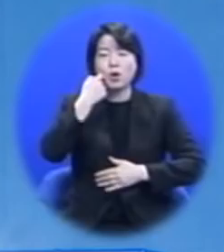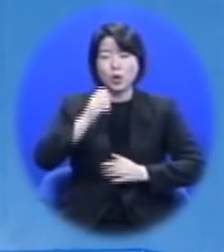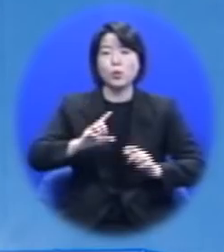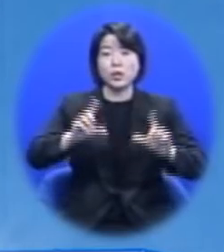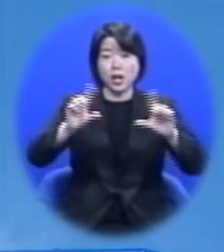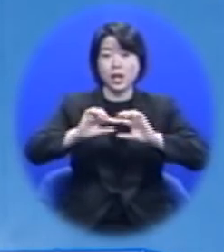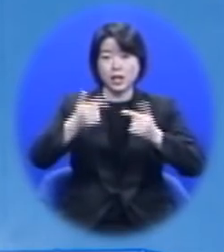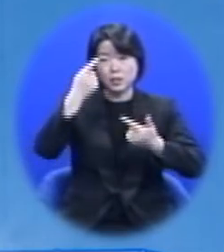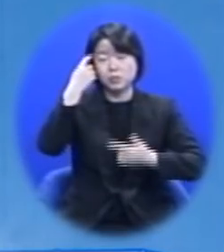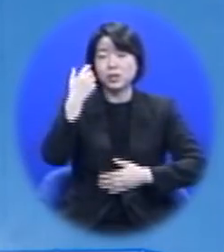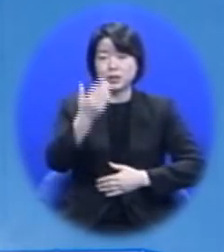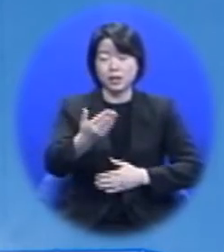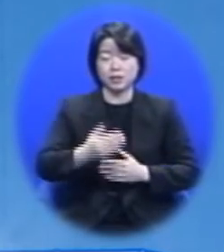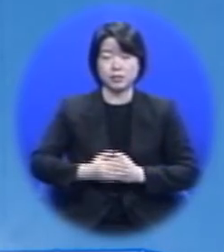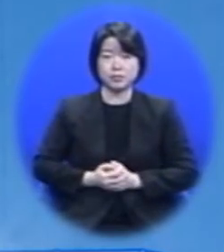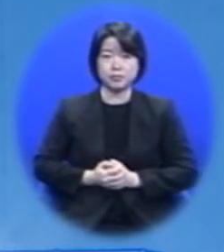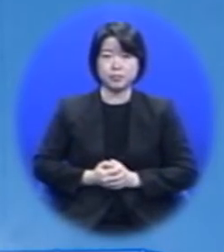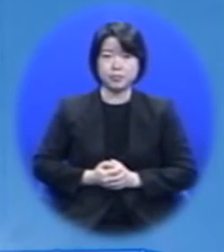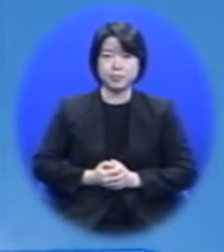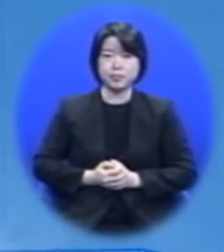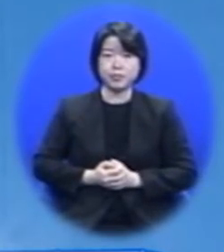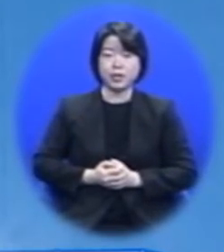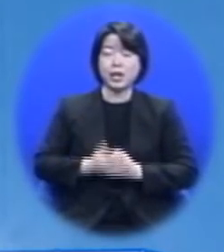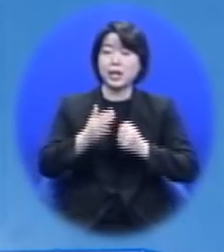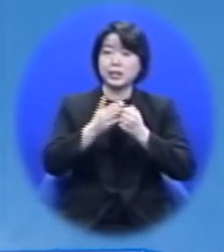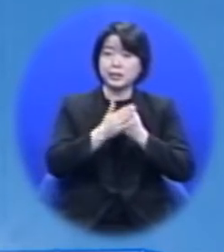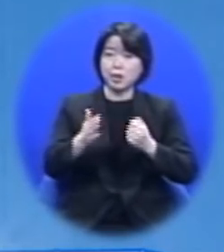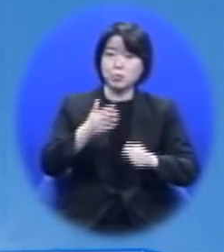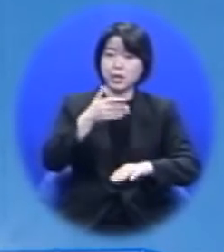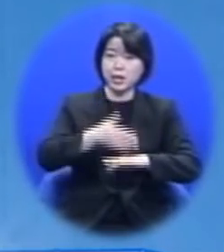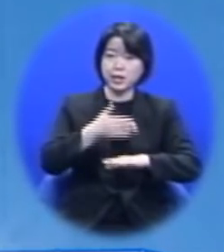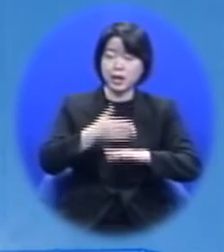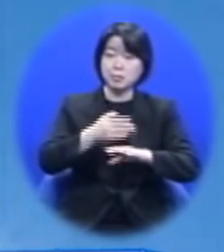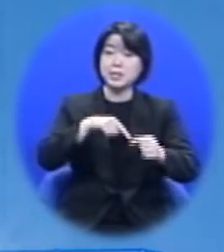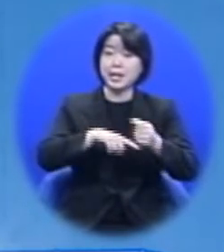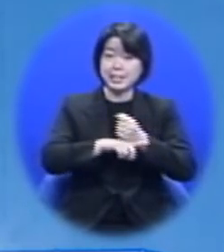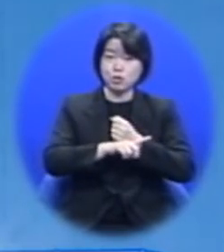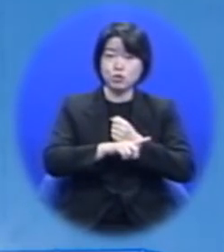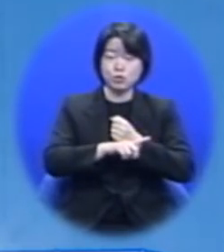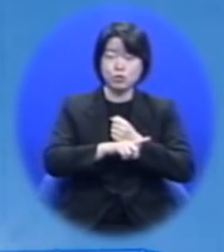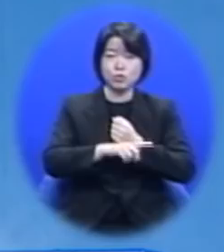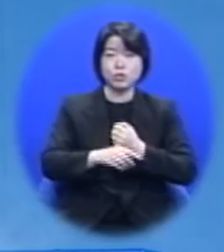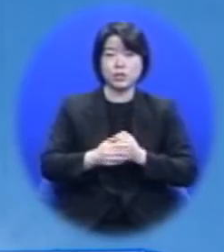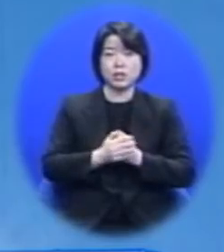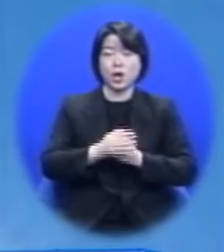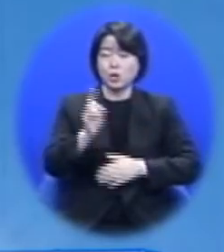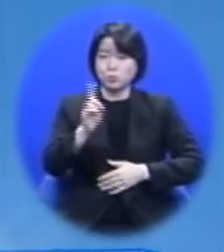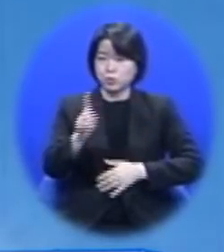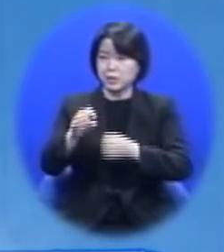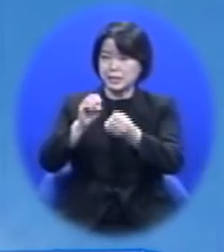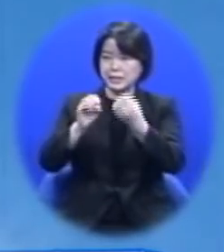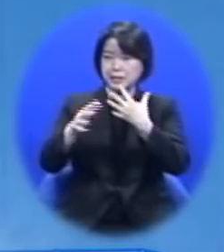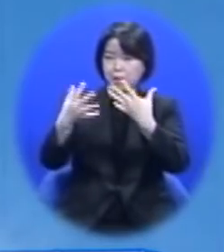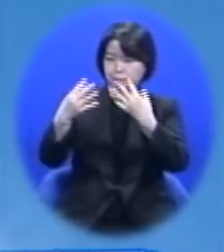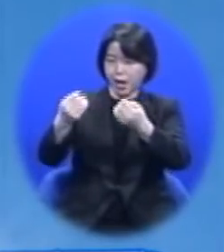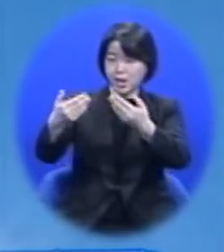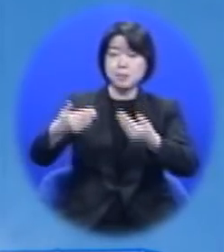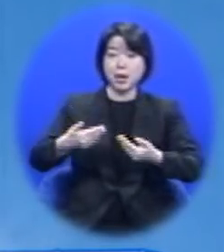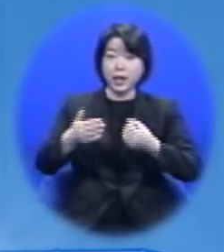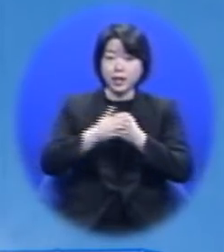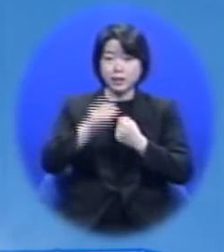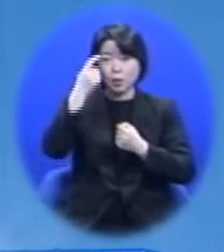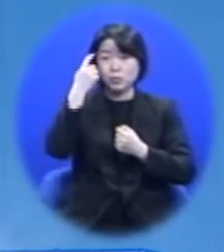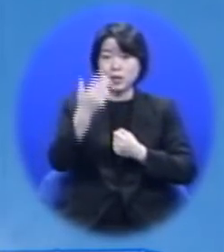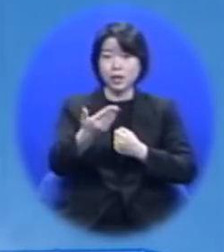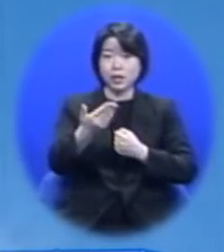해 아니겠습니까? 그래서 감사의 이유가 무슨 응답을 많이 받았거나